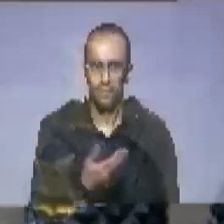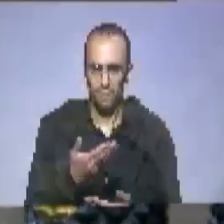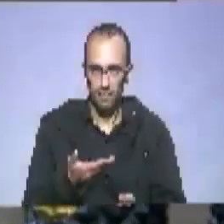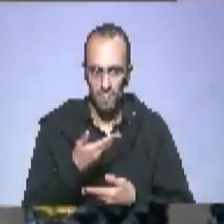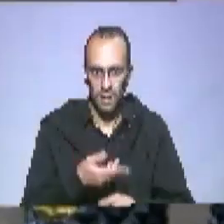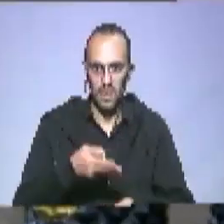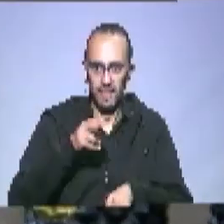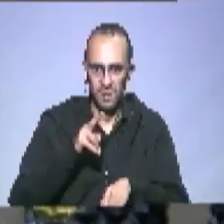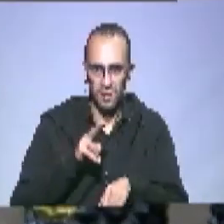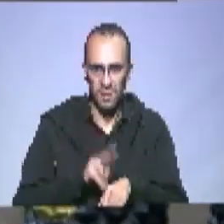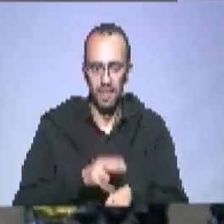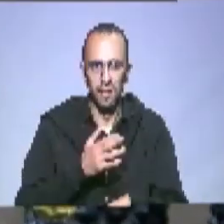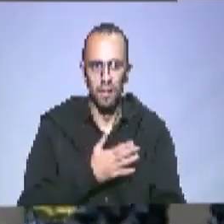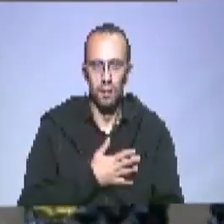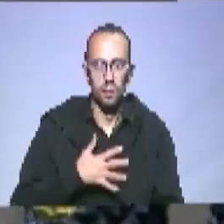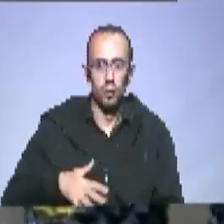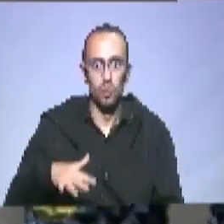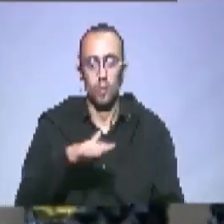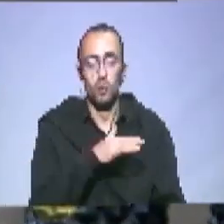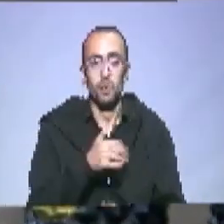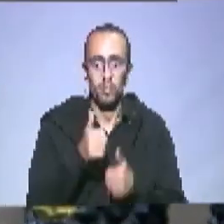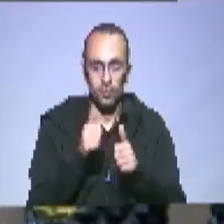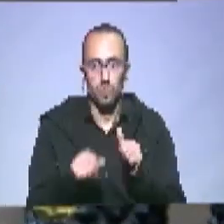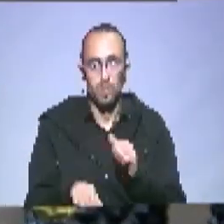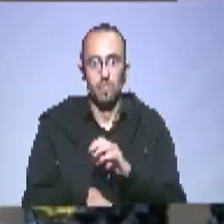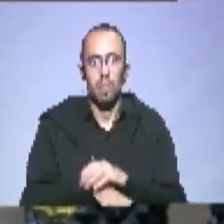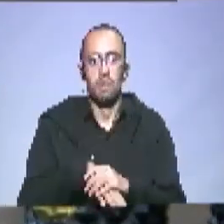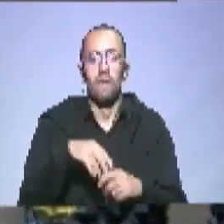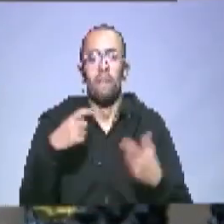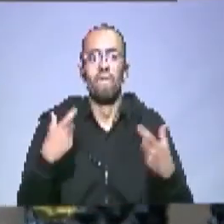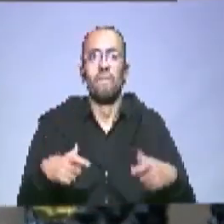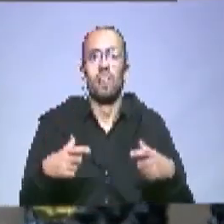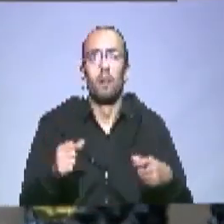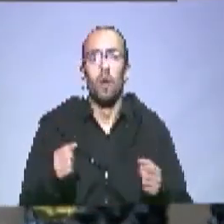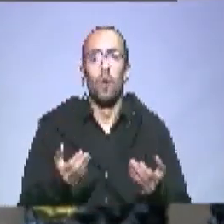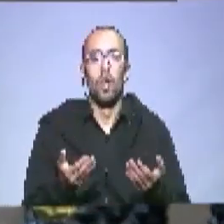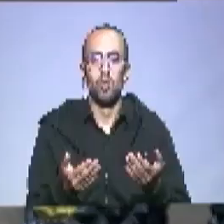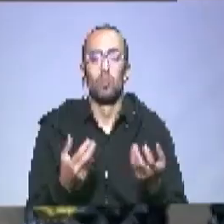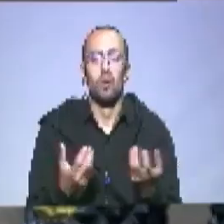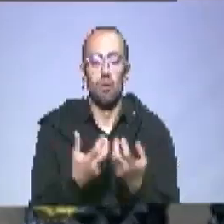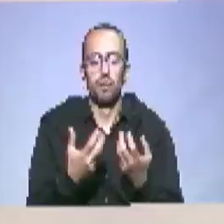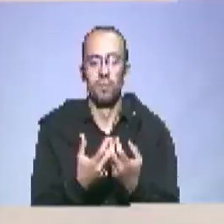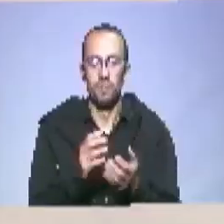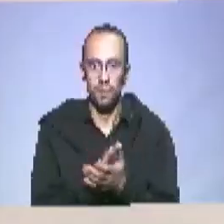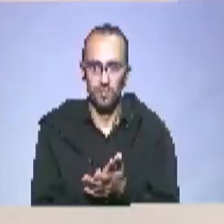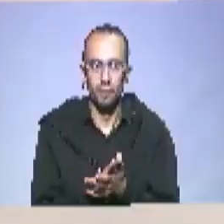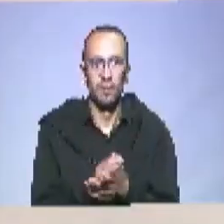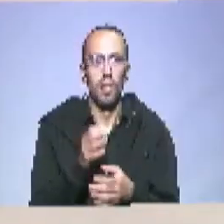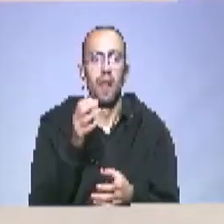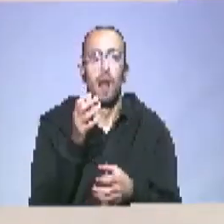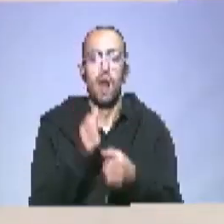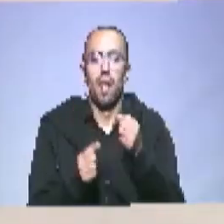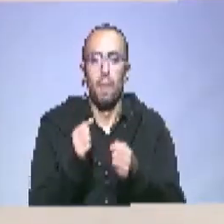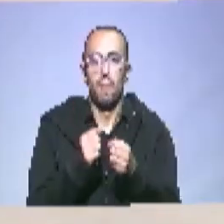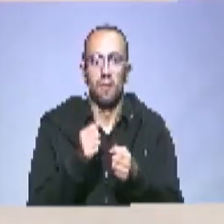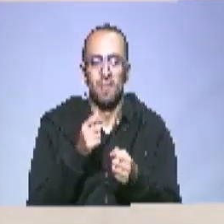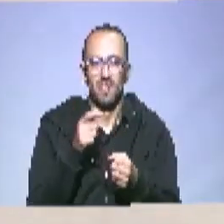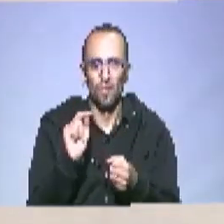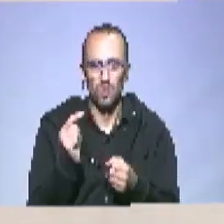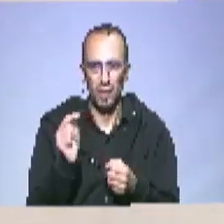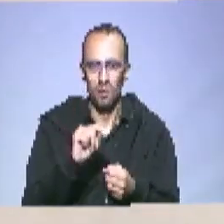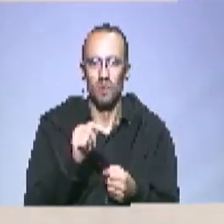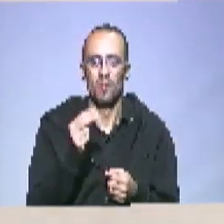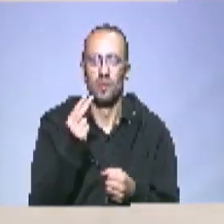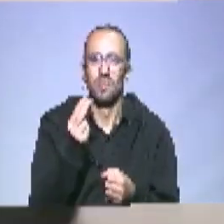اهلا بحضراتكم مره تانية مشاهدينا. دلوقتي بنعمل فطيره الجلاش بالخضار. هناخد بقى معانا لبن جوز الهند ومكعب